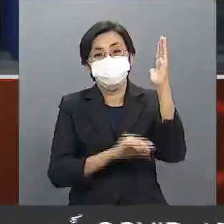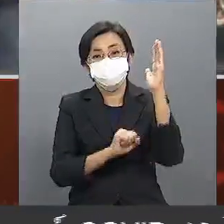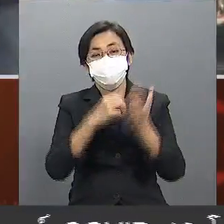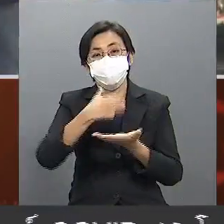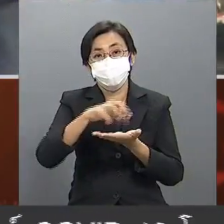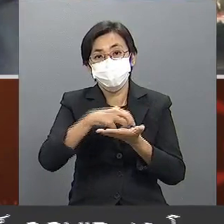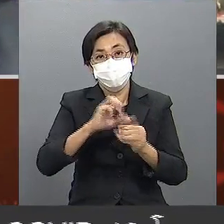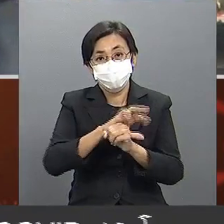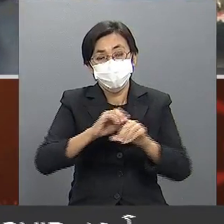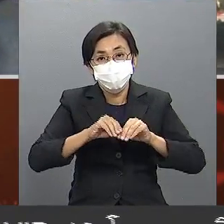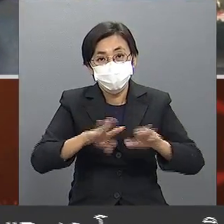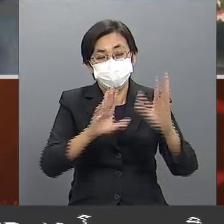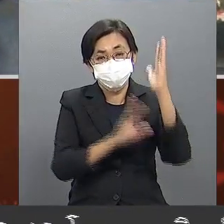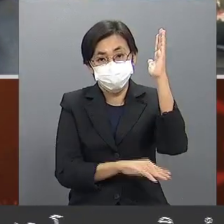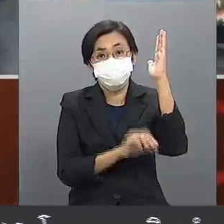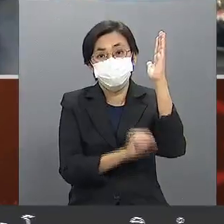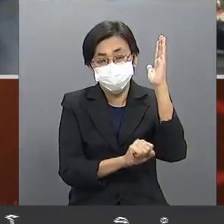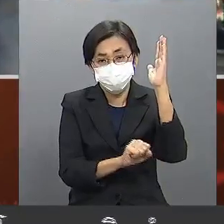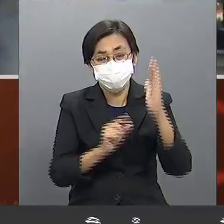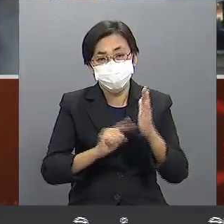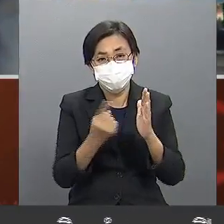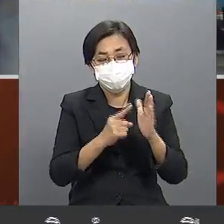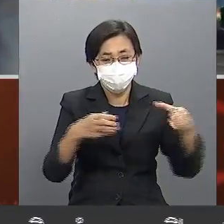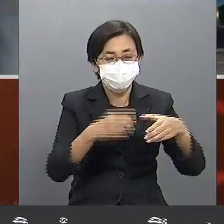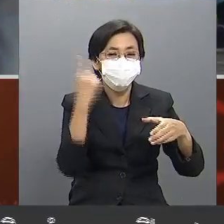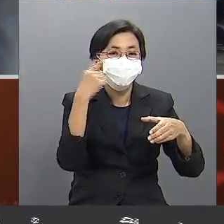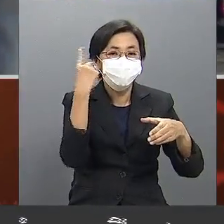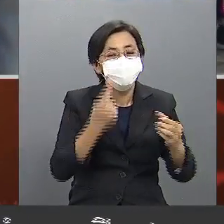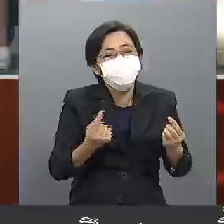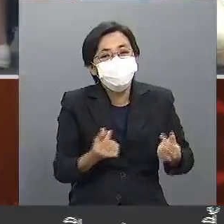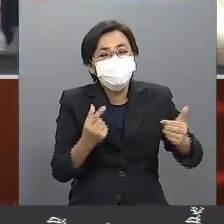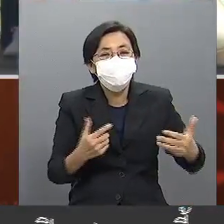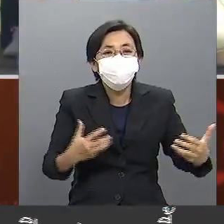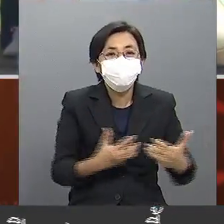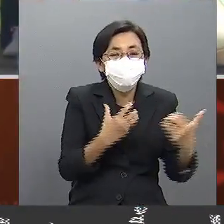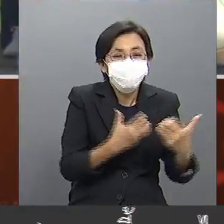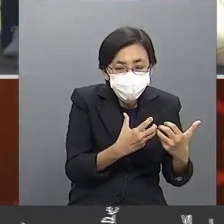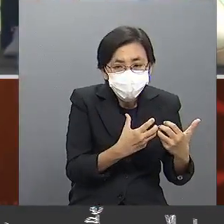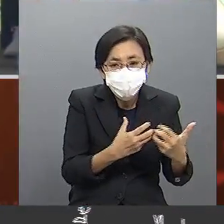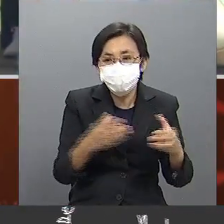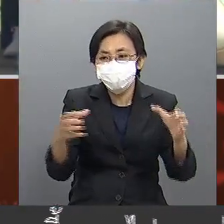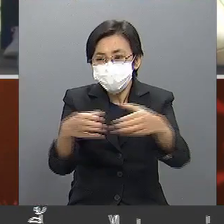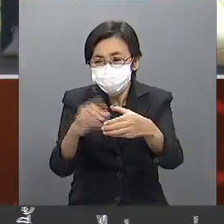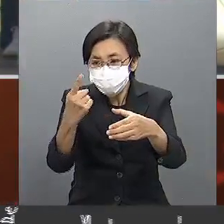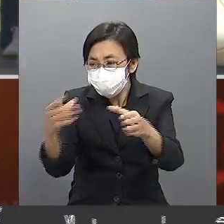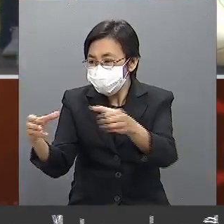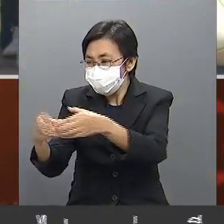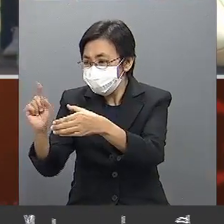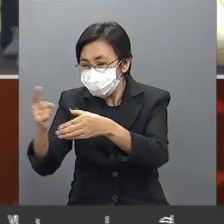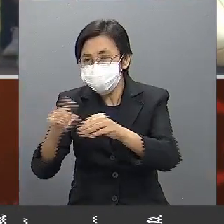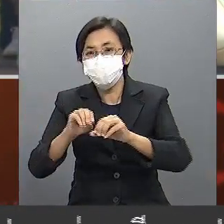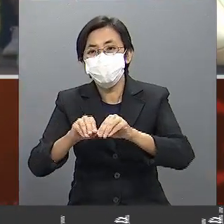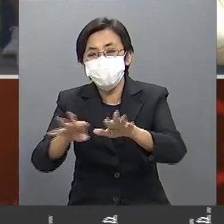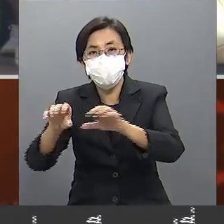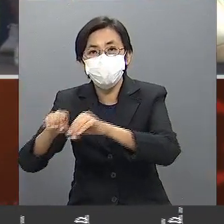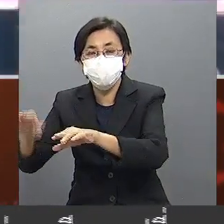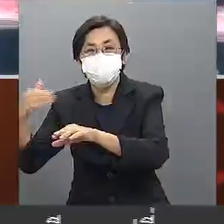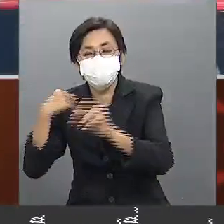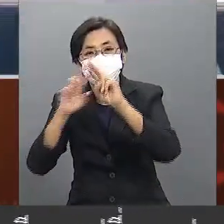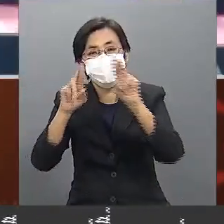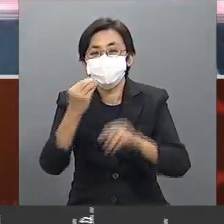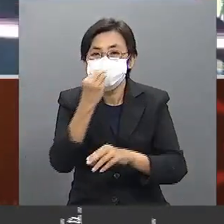อร์สถานบันเทิงในอำเภอหาดใหญ่36คนได้รับอนุญาตให้กลับบ้านได้แล้ว35คนค่ะส่วนอีก1คนมีอาการหายใจติดขัดจึงจำ